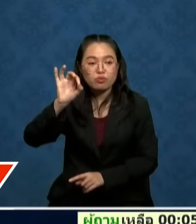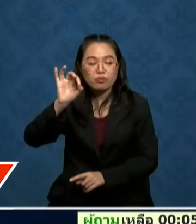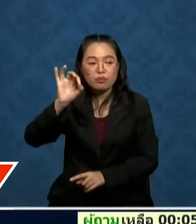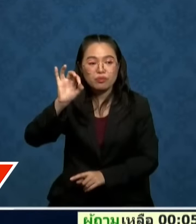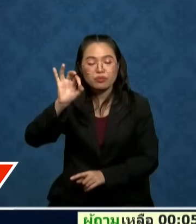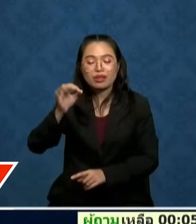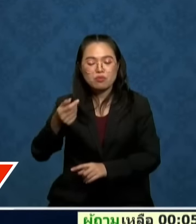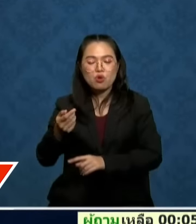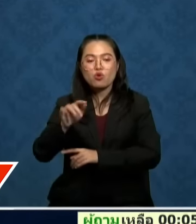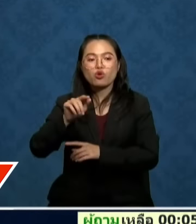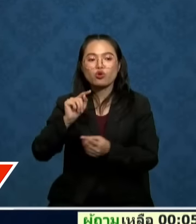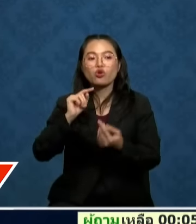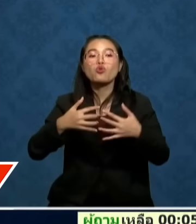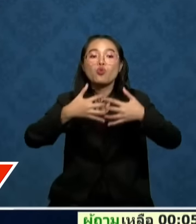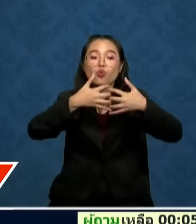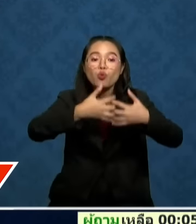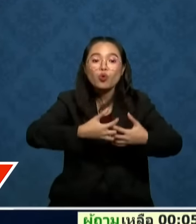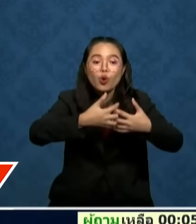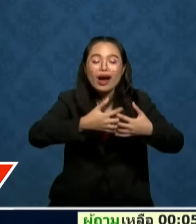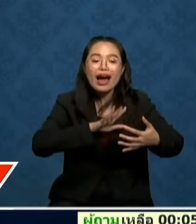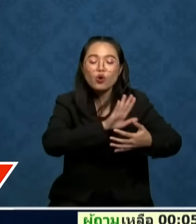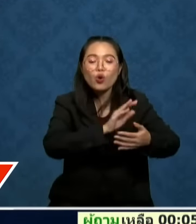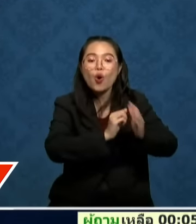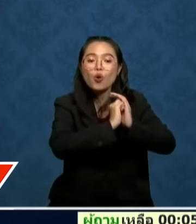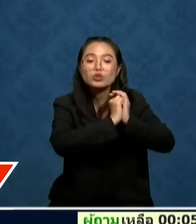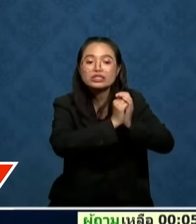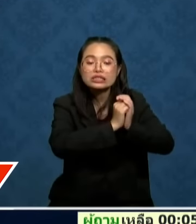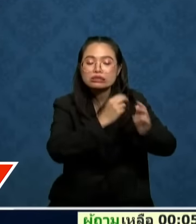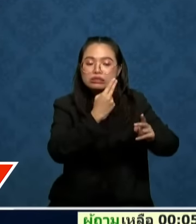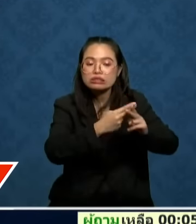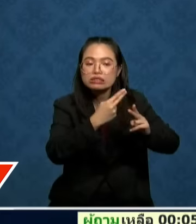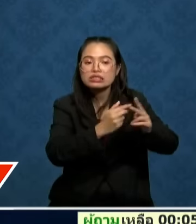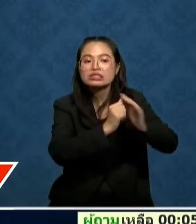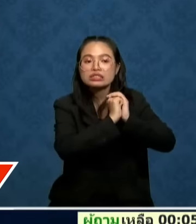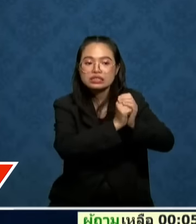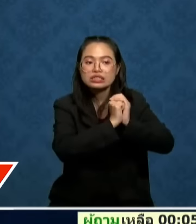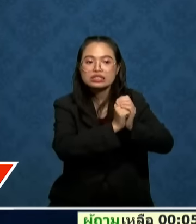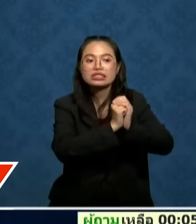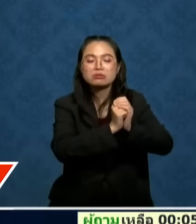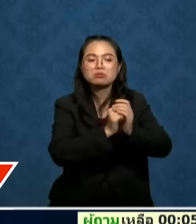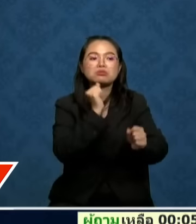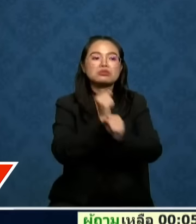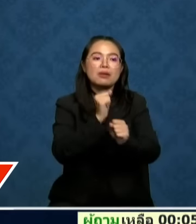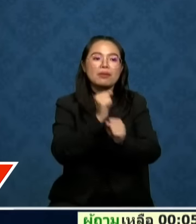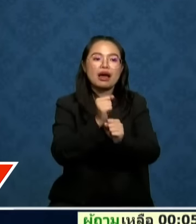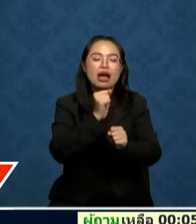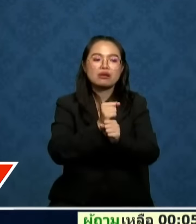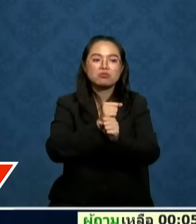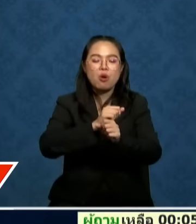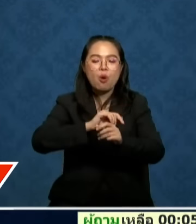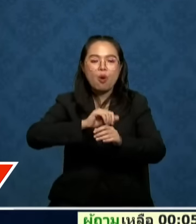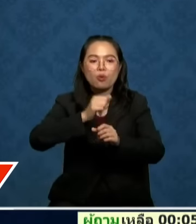เภอปกแดงโรงงานชื่อซิงเคอร์ยวนครับเกิดอุบัติเหตุเครนถล่มมีผู้เสียชีวิต7รายเรื่องนี้มีความผิดปกติยังไงฟังให้ดีนะ